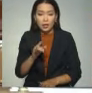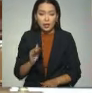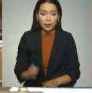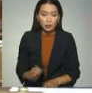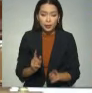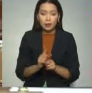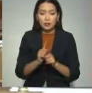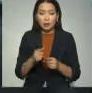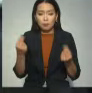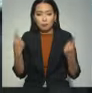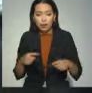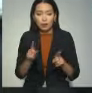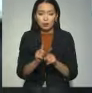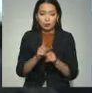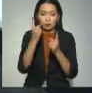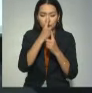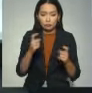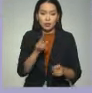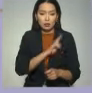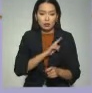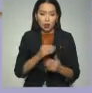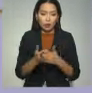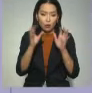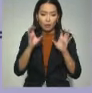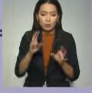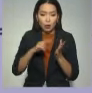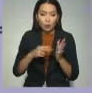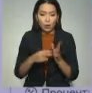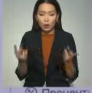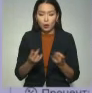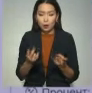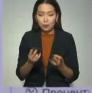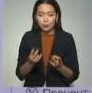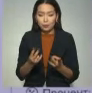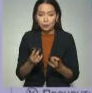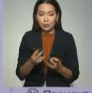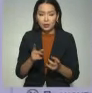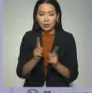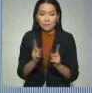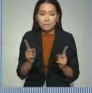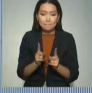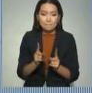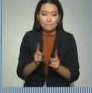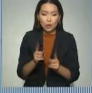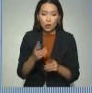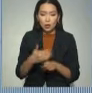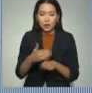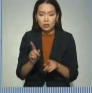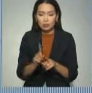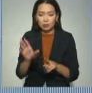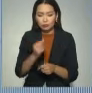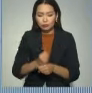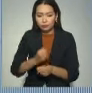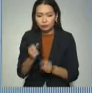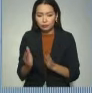және банкрот туралы заң жұмыс істеу керек. Сонымен қатар кепілсіз онлайн микрокредитті де қатаң реттеу қажет. Кейбір мемлекеттерде